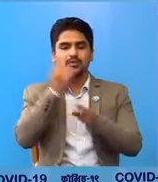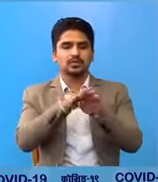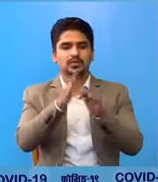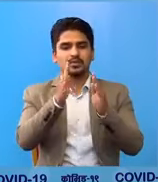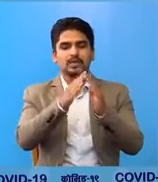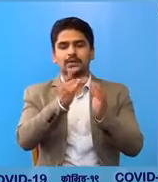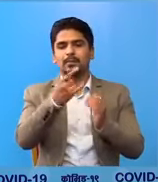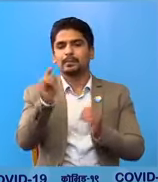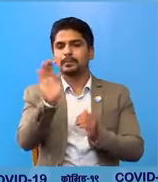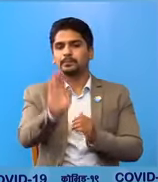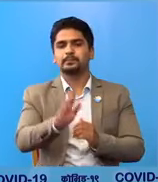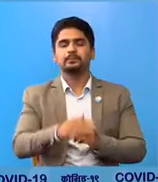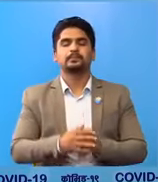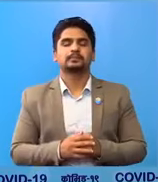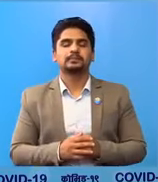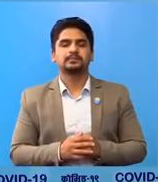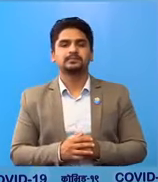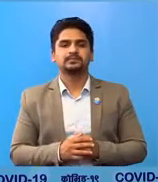छा